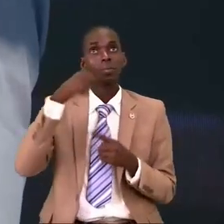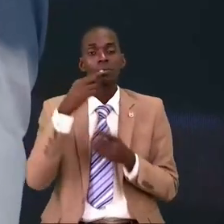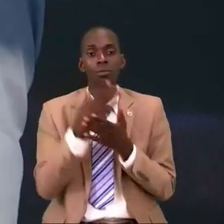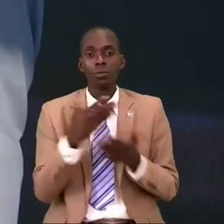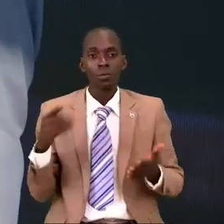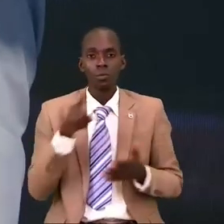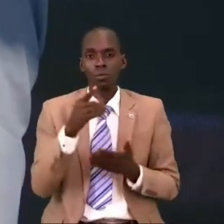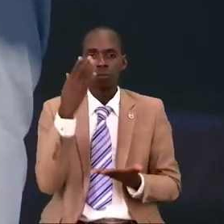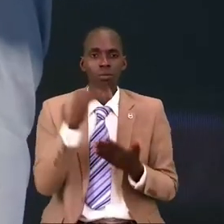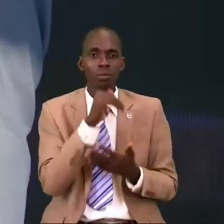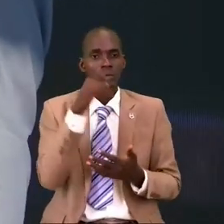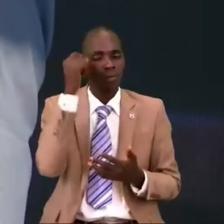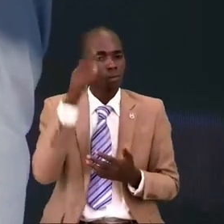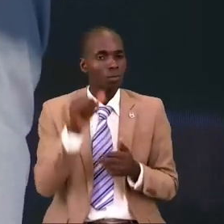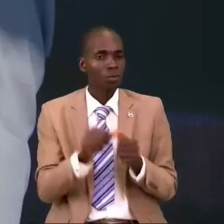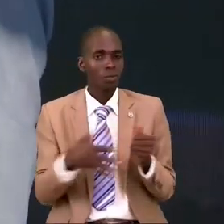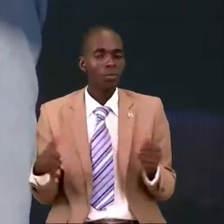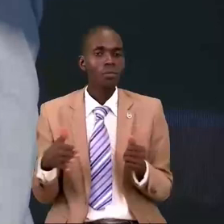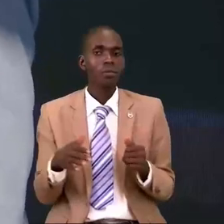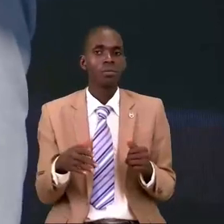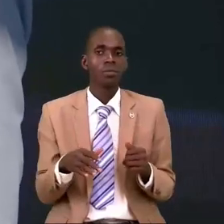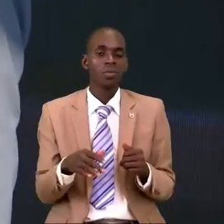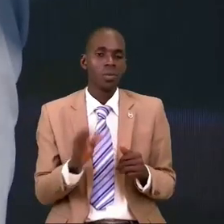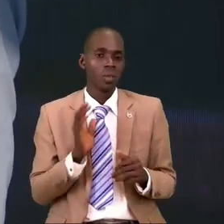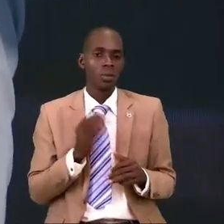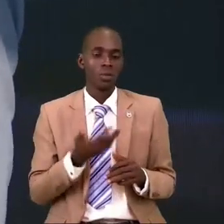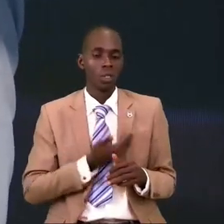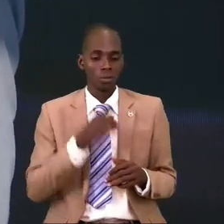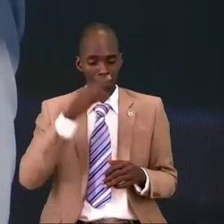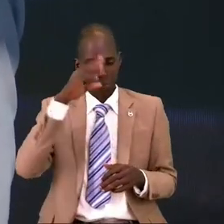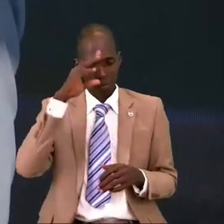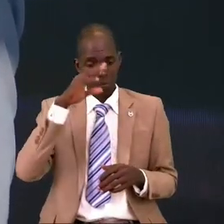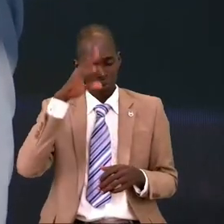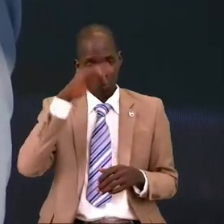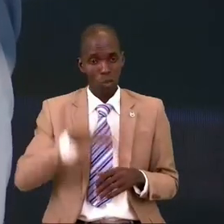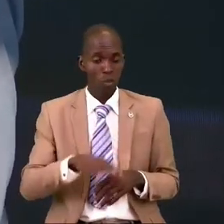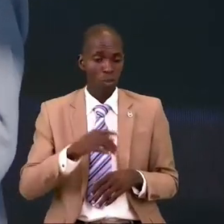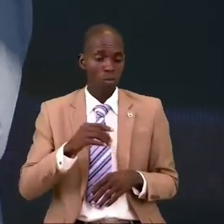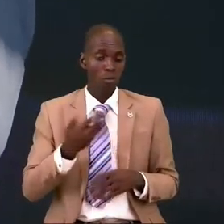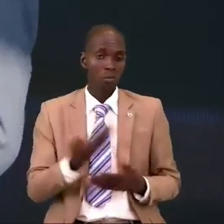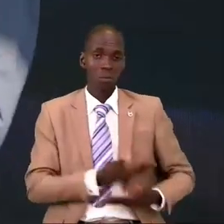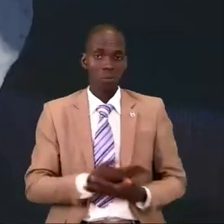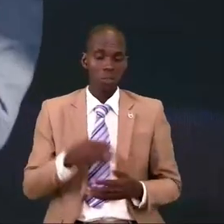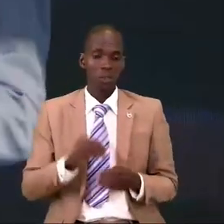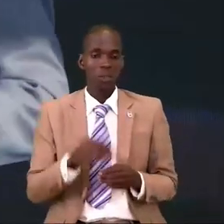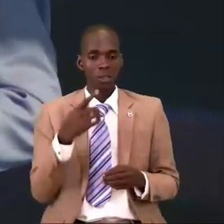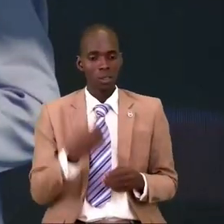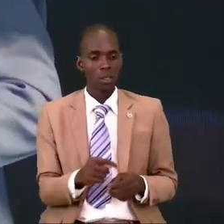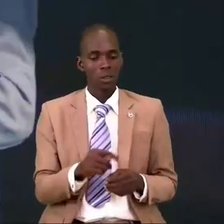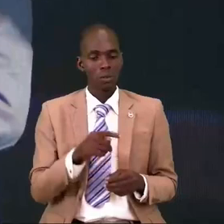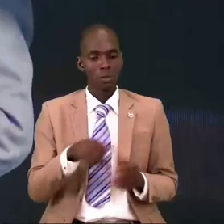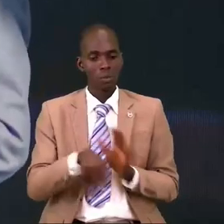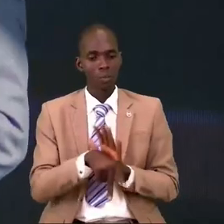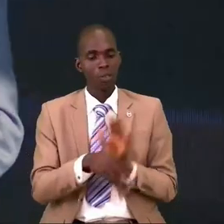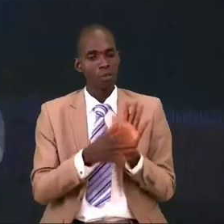est au primaire et le professeur très haut, élevé là-bas. Que cet enfant du primaire, ce garçon,